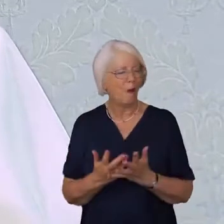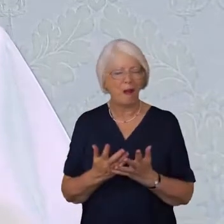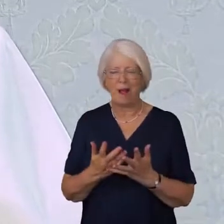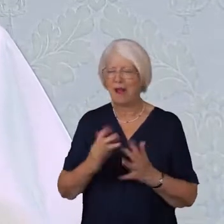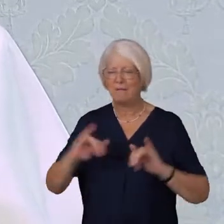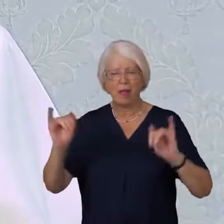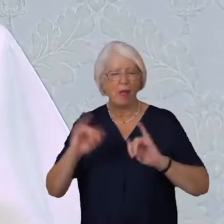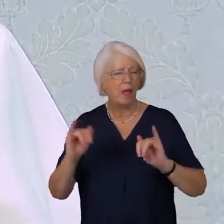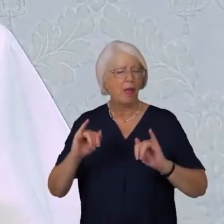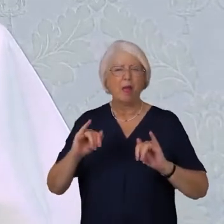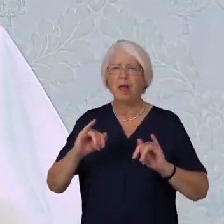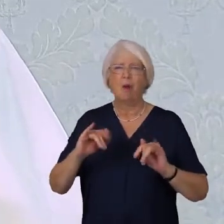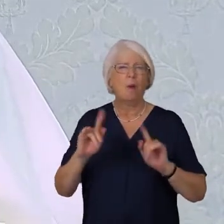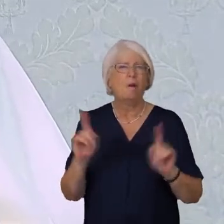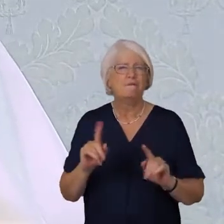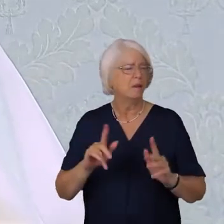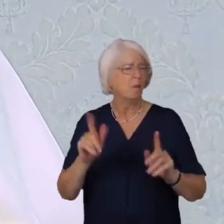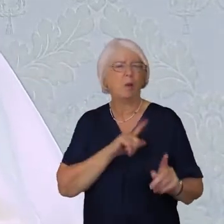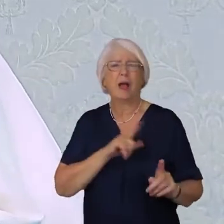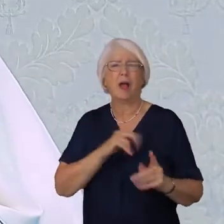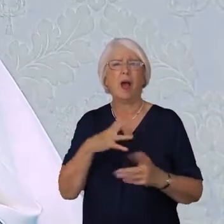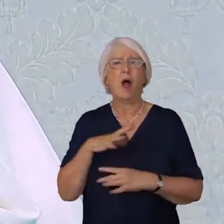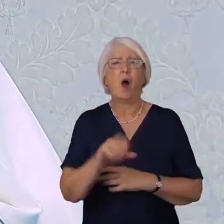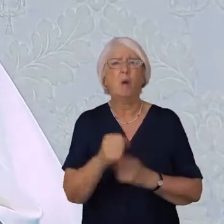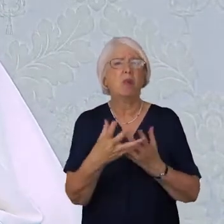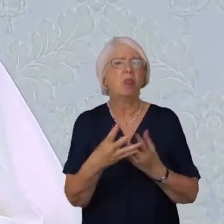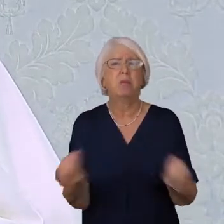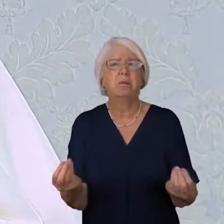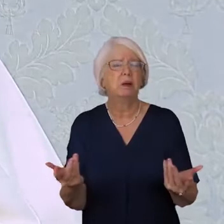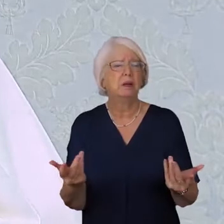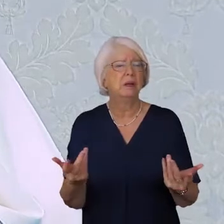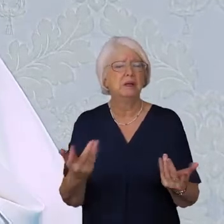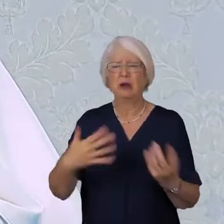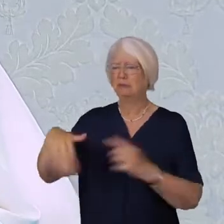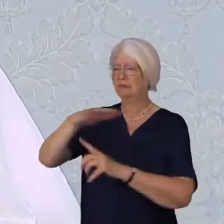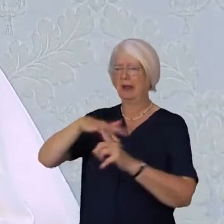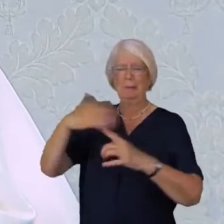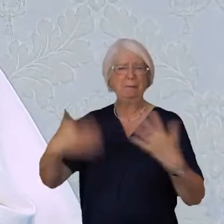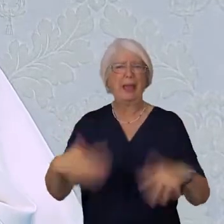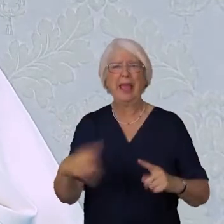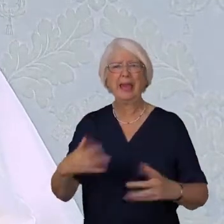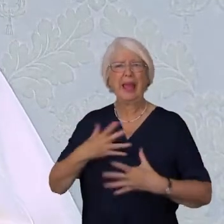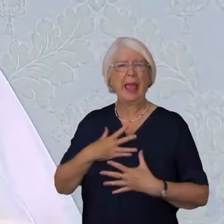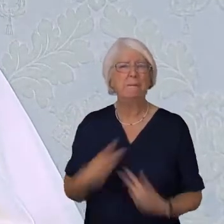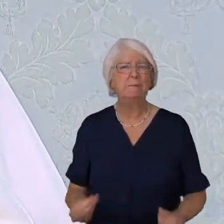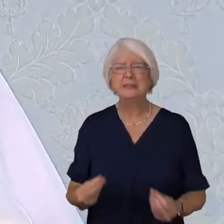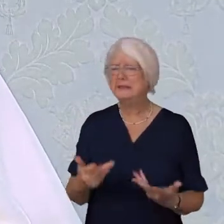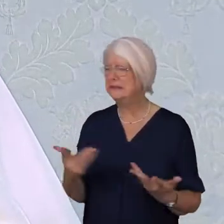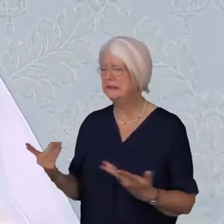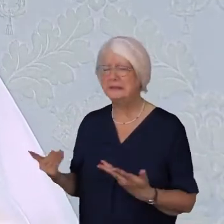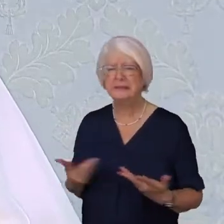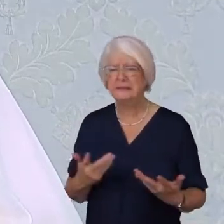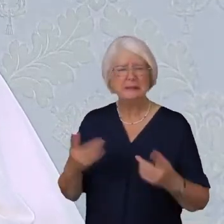speranza. Quante ferite, quanti vuoti non colmati, quanto dolore senza